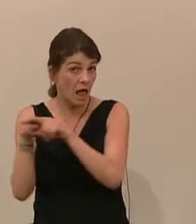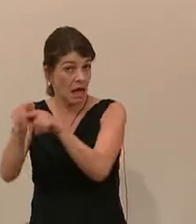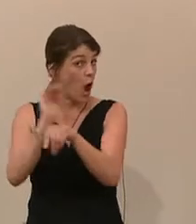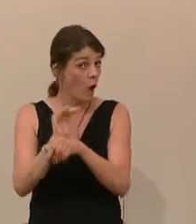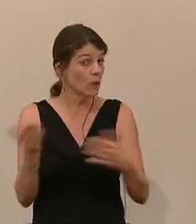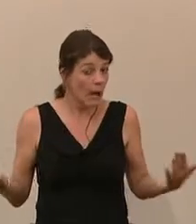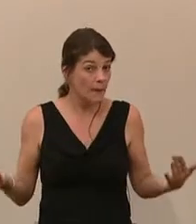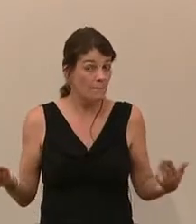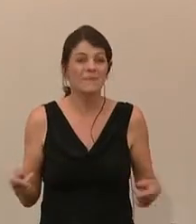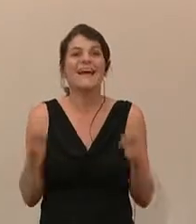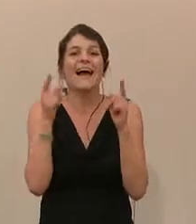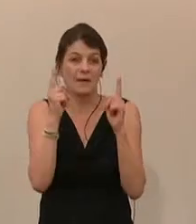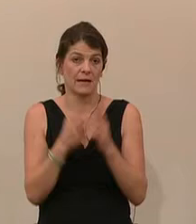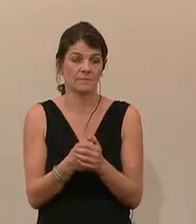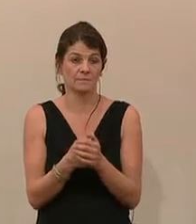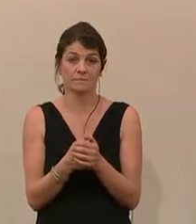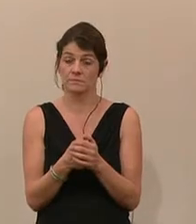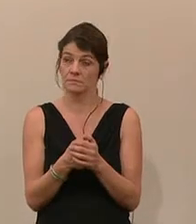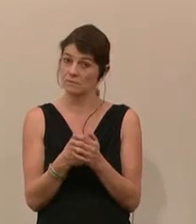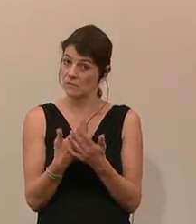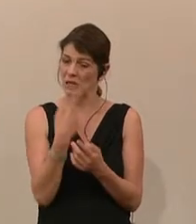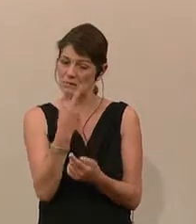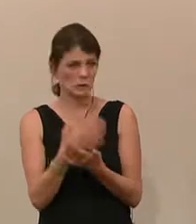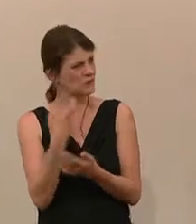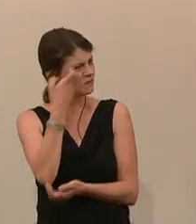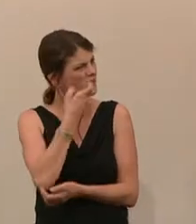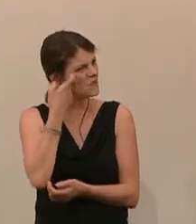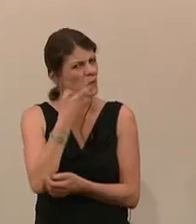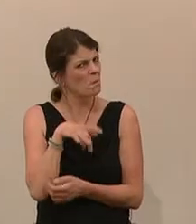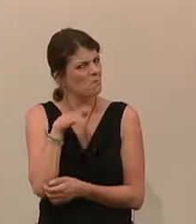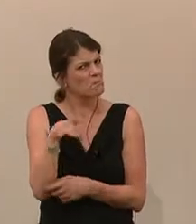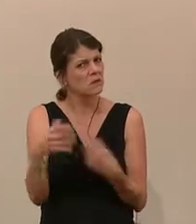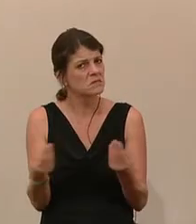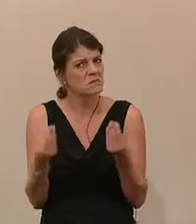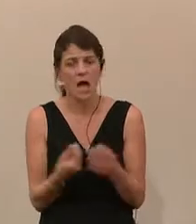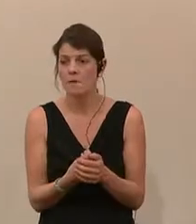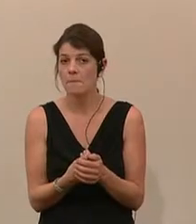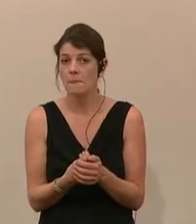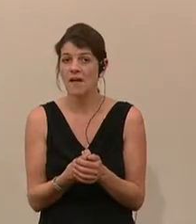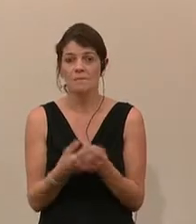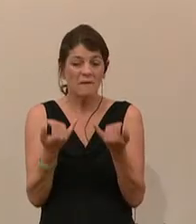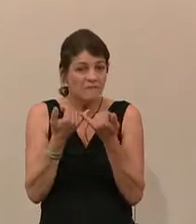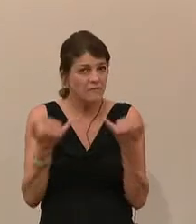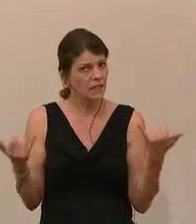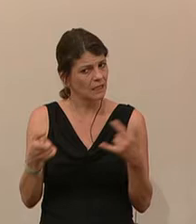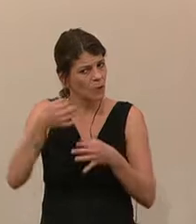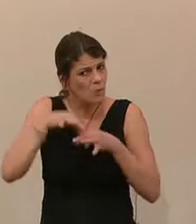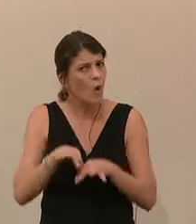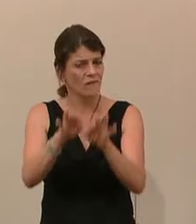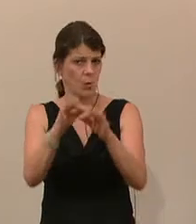Aufgabenstellung. Aber verwunderlich war sie schon über einiges, und zwar die Durchführung